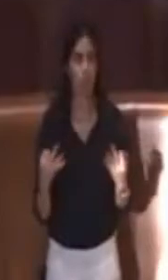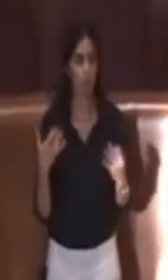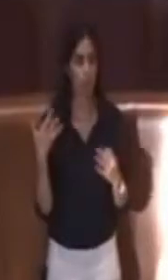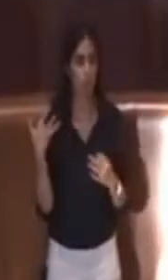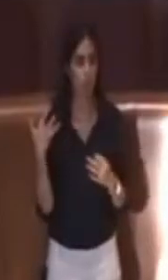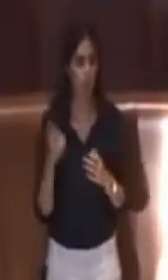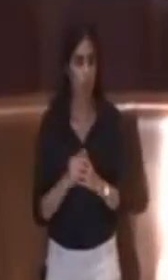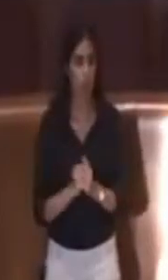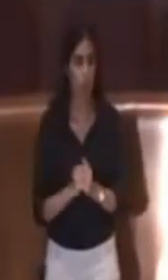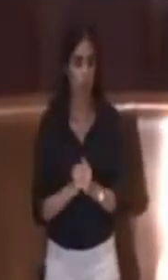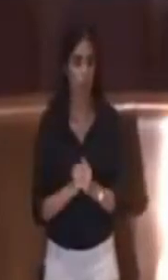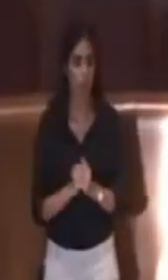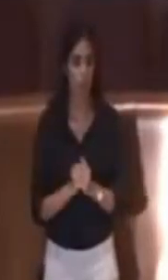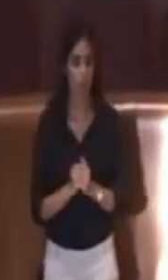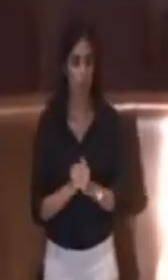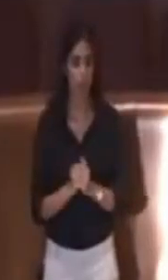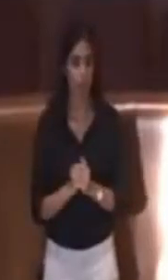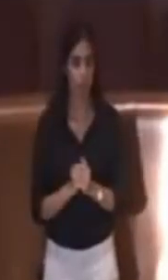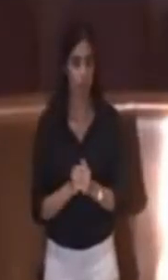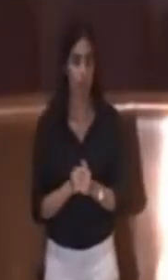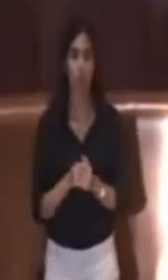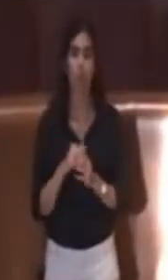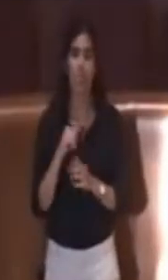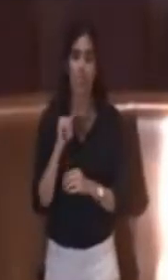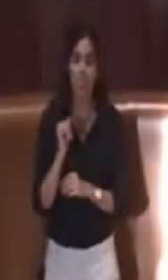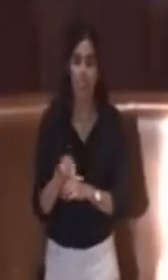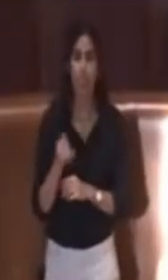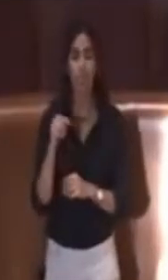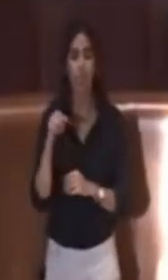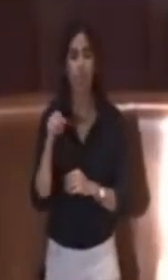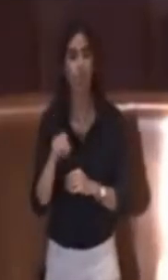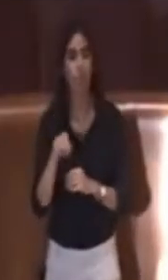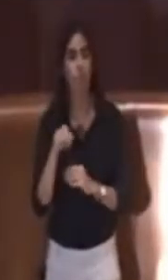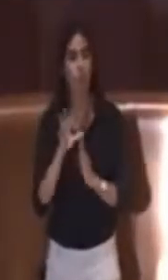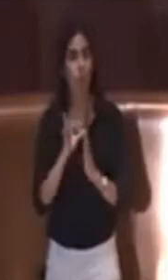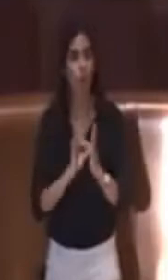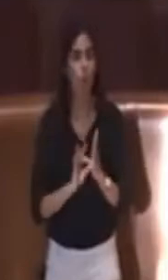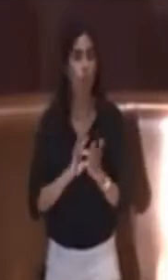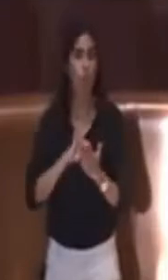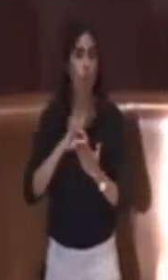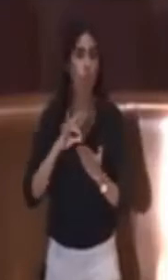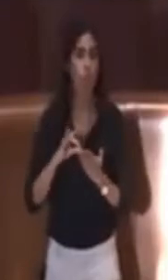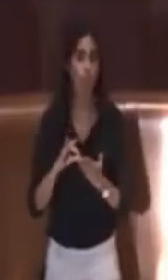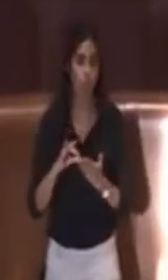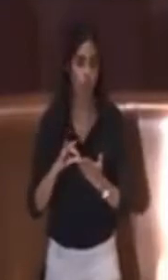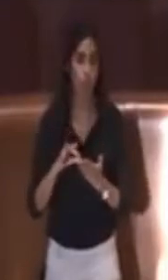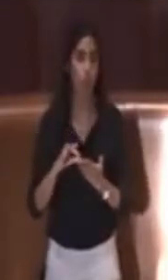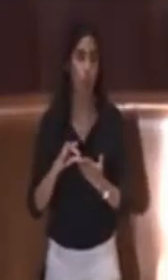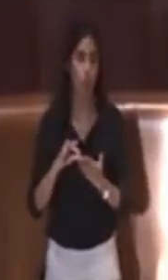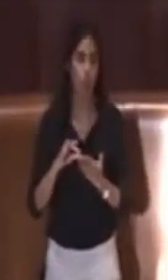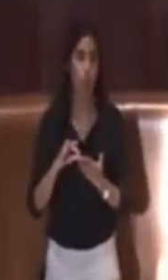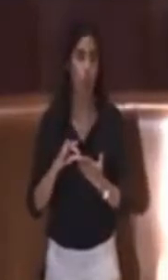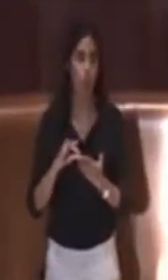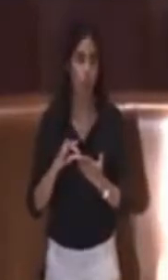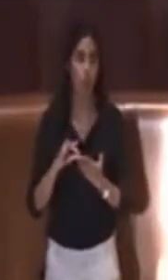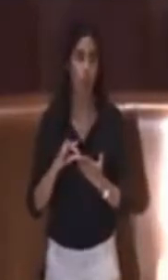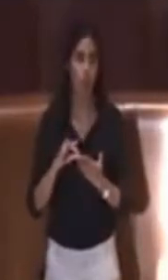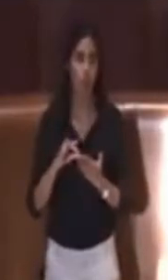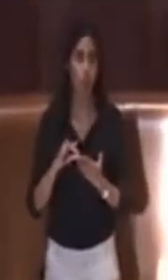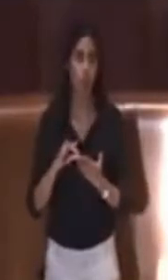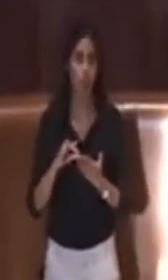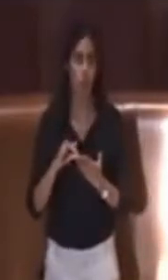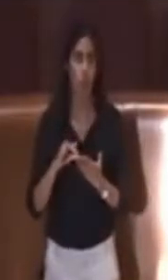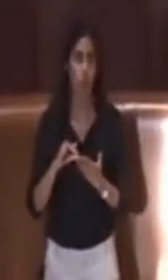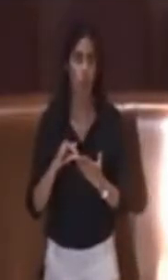allora sì diciamo che questo ordine del giorno è un ordine del giorno al quale forse non è possibile